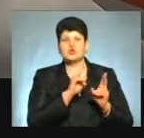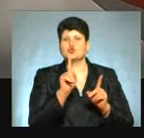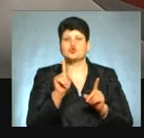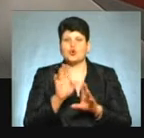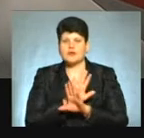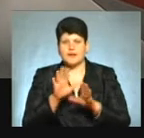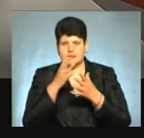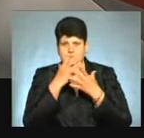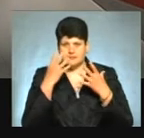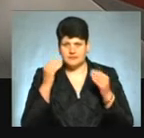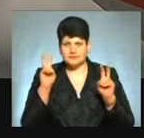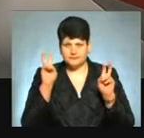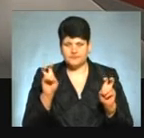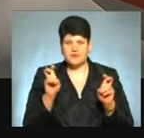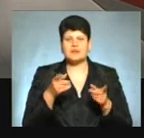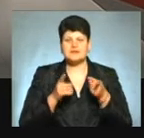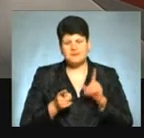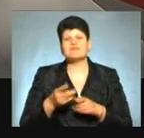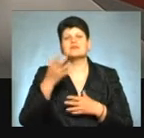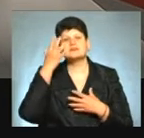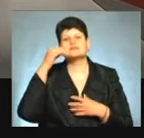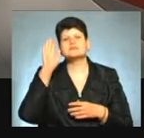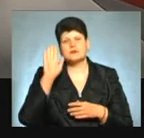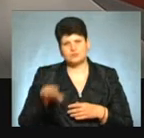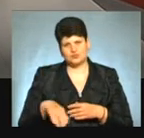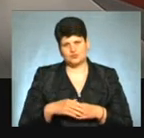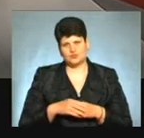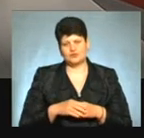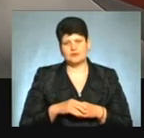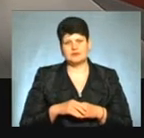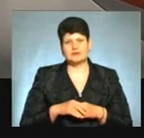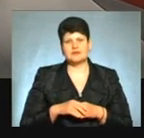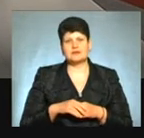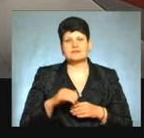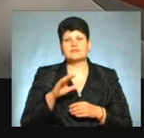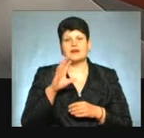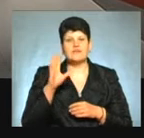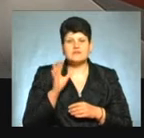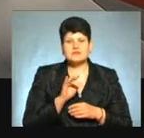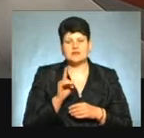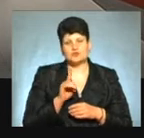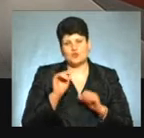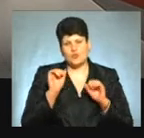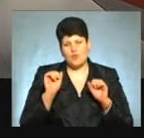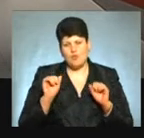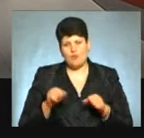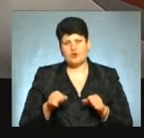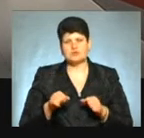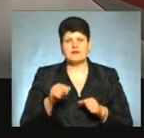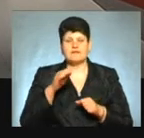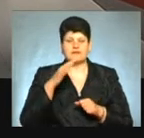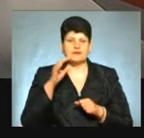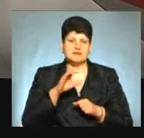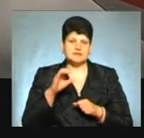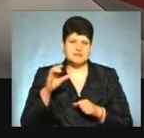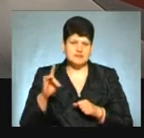Насправді, перепрошую, забито і забуто, і забито на все, що тільки можна, і в Радянському Союзі,